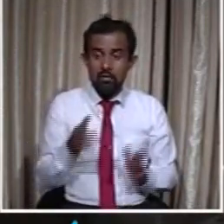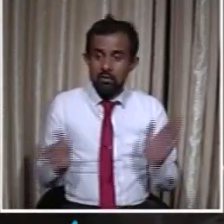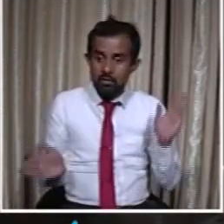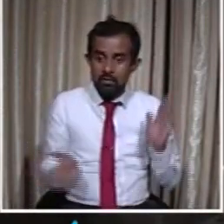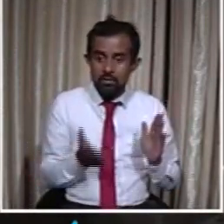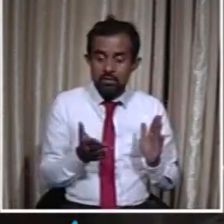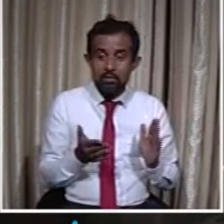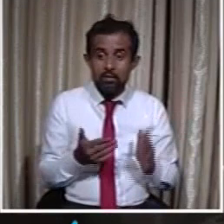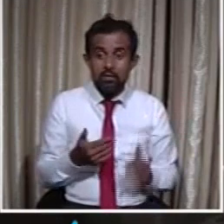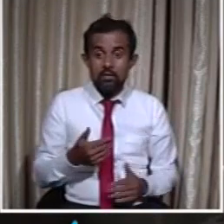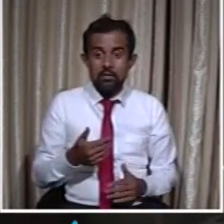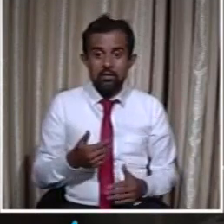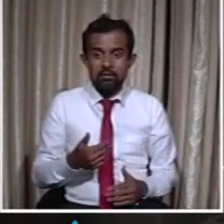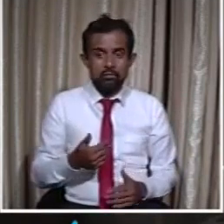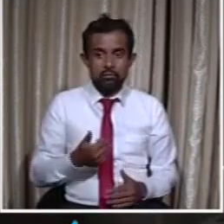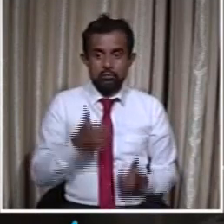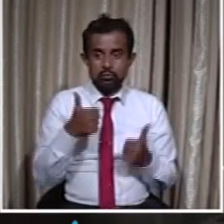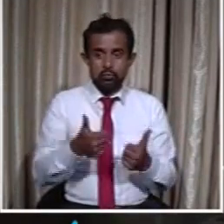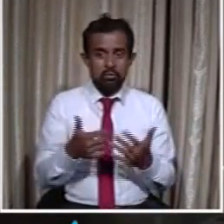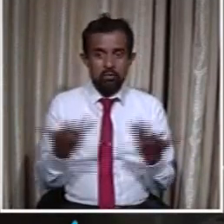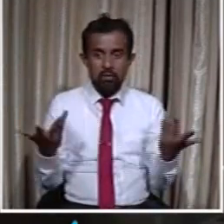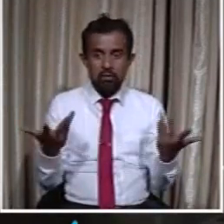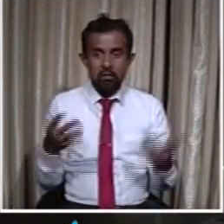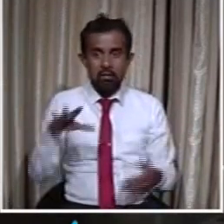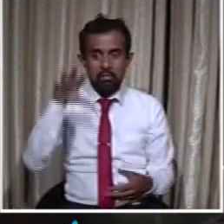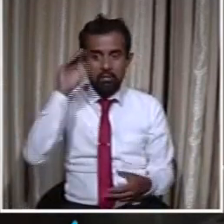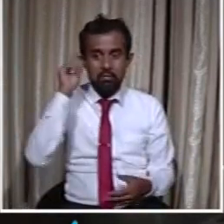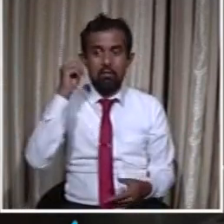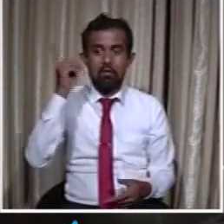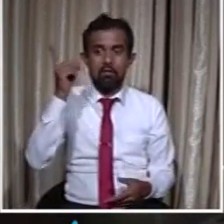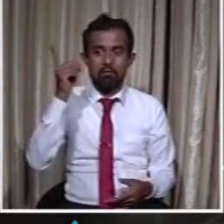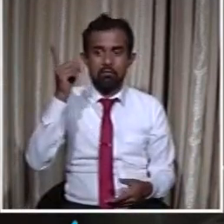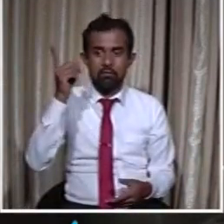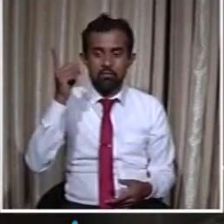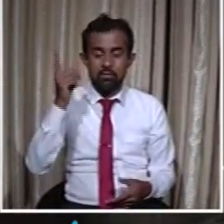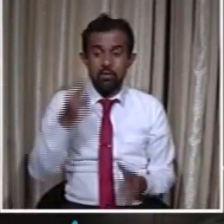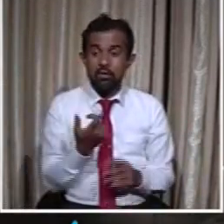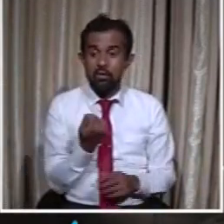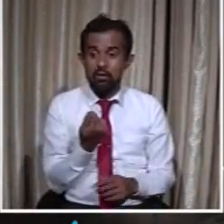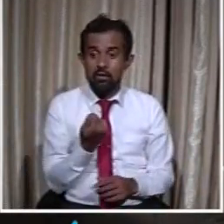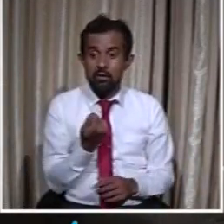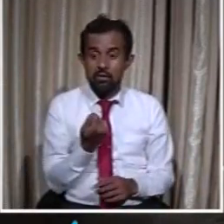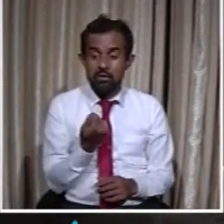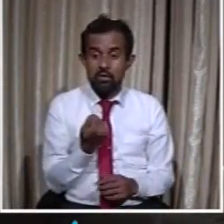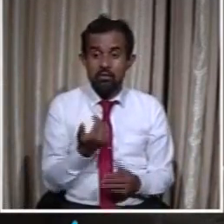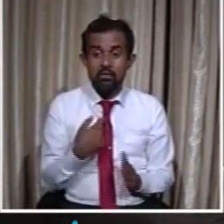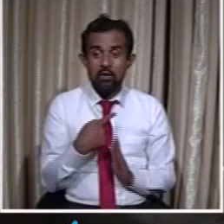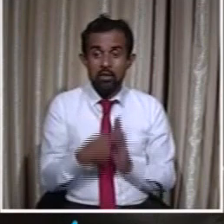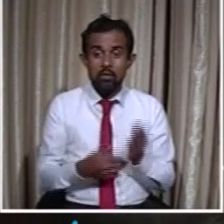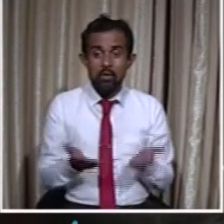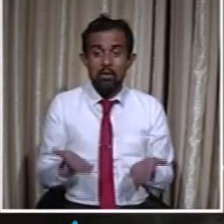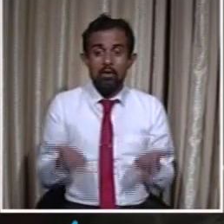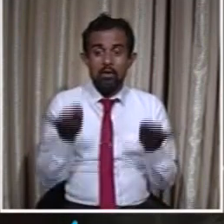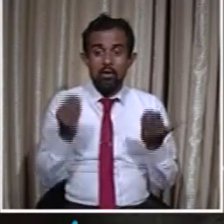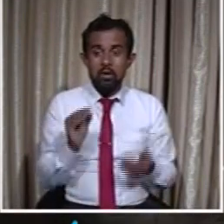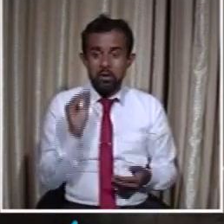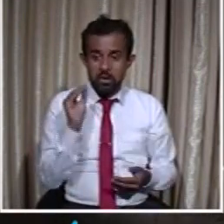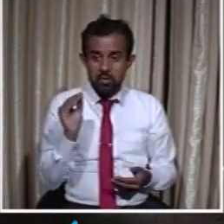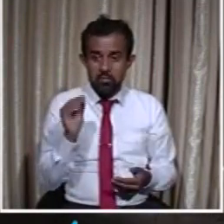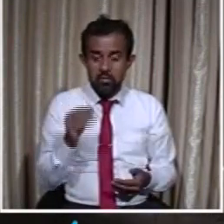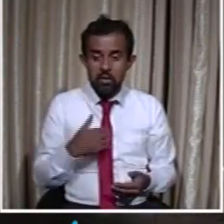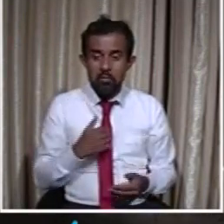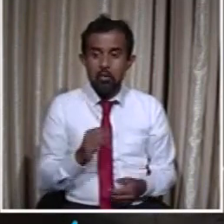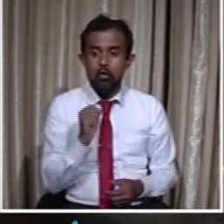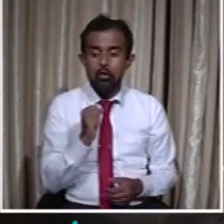ஆகவே அதை நாங்கள் இலங்கையை பொருளாதாரத்தில் இருந்து மீட்பதாயிருந்தால் நாங்கள் எவ்வாறு பயணிக்க வேண்டும் என்ற ஒரு நீண்டகால